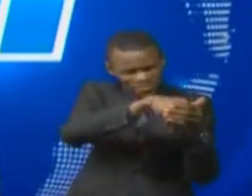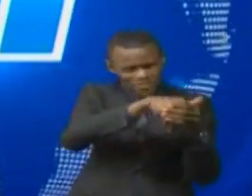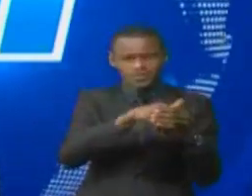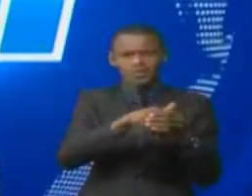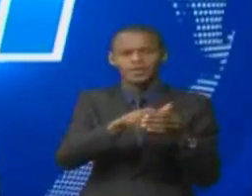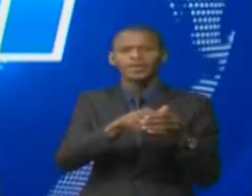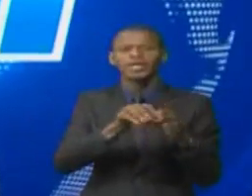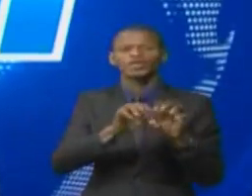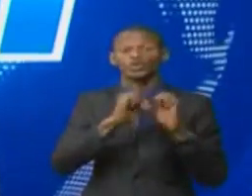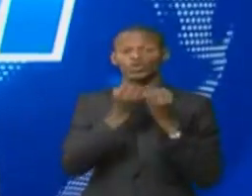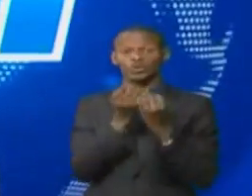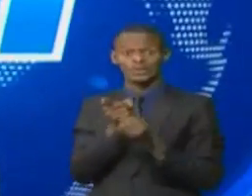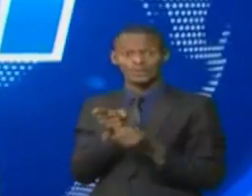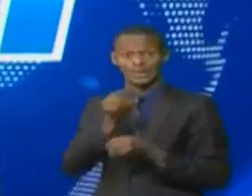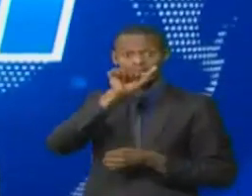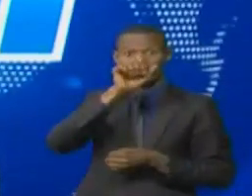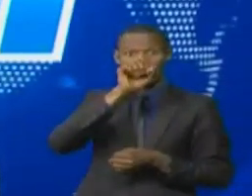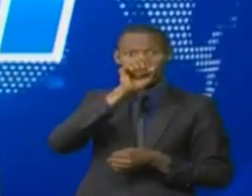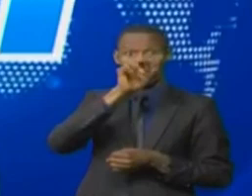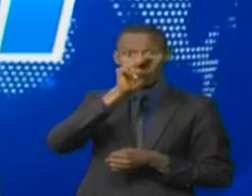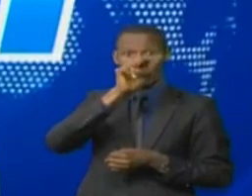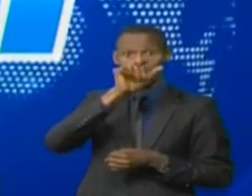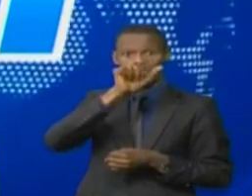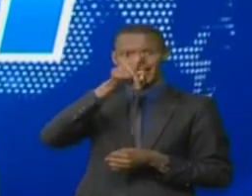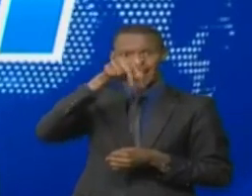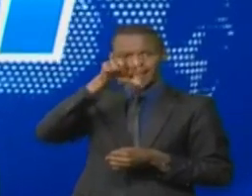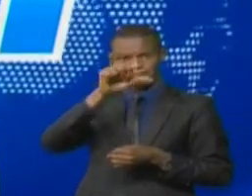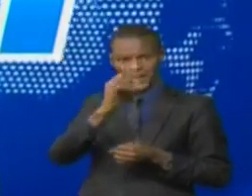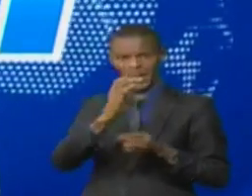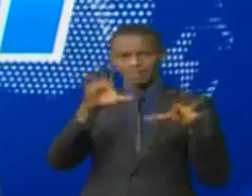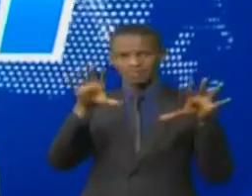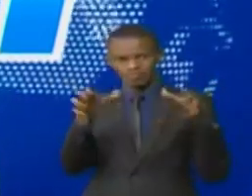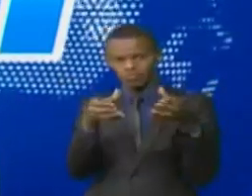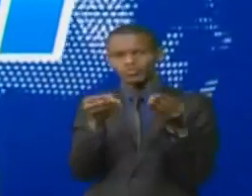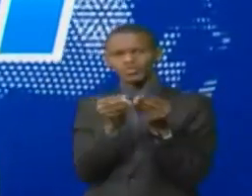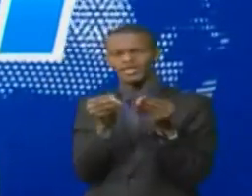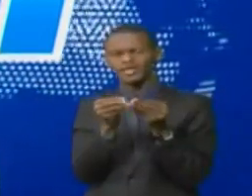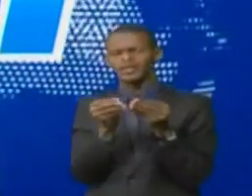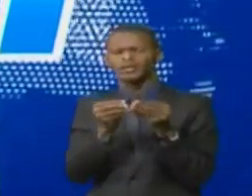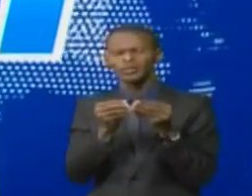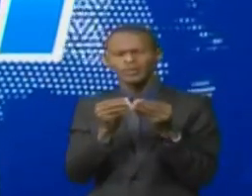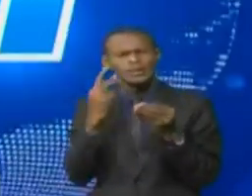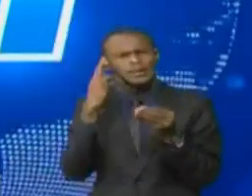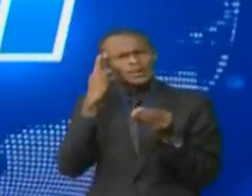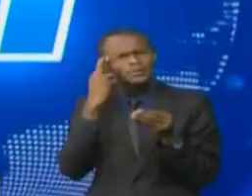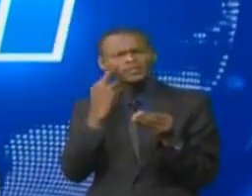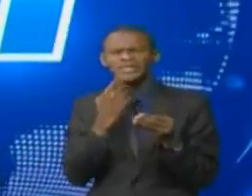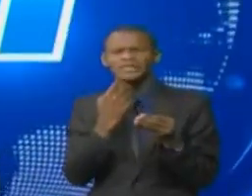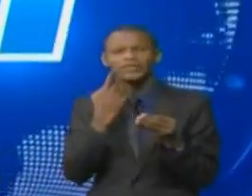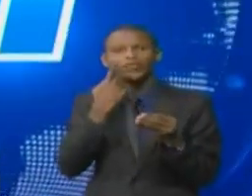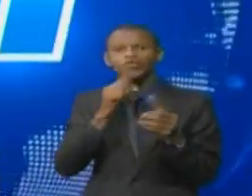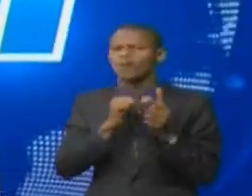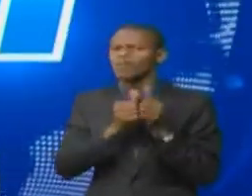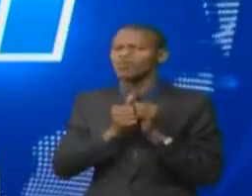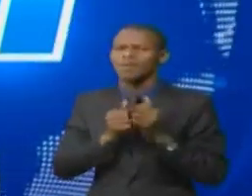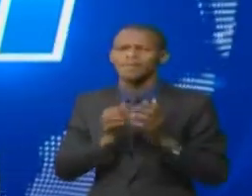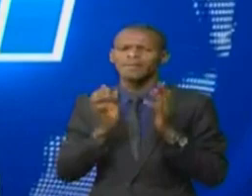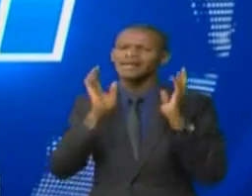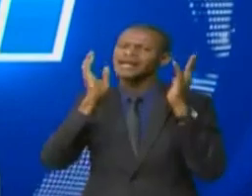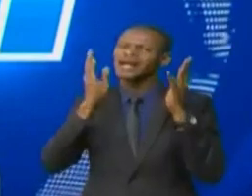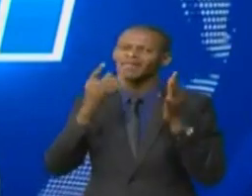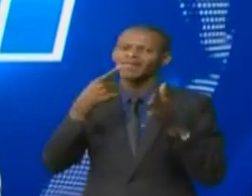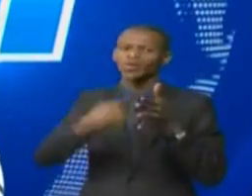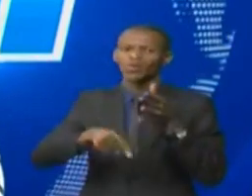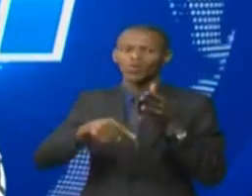le comportement de certains producteurs de café et cacao qui demandent la réduction du taux de prestation de l'ONAPAC.